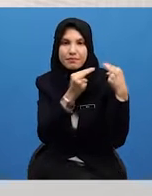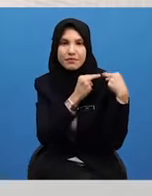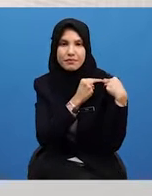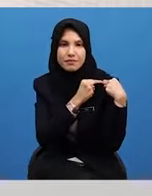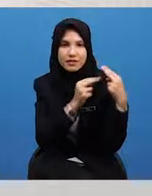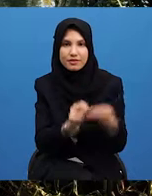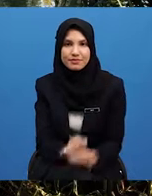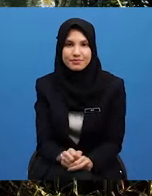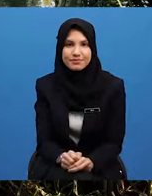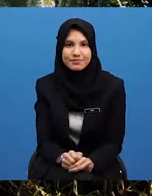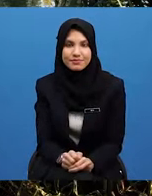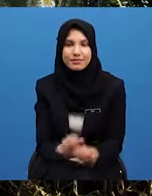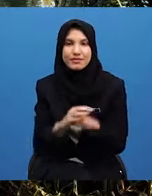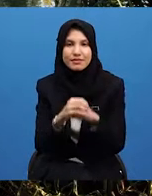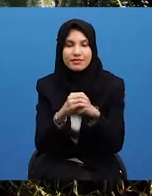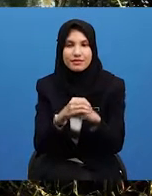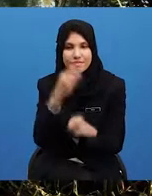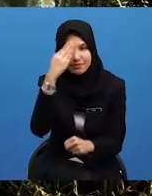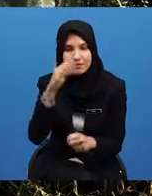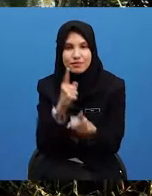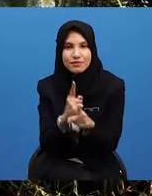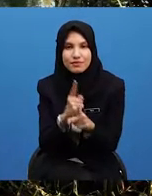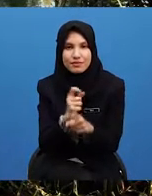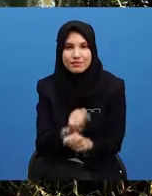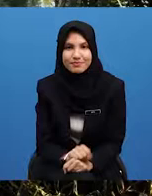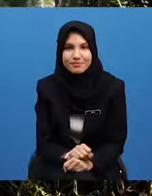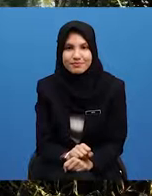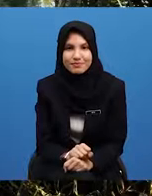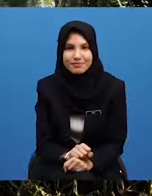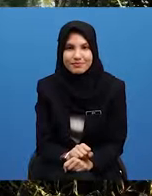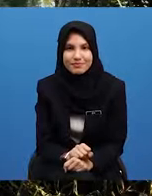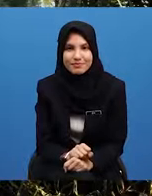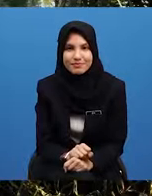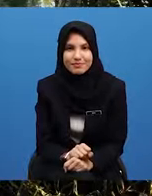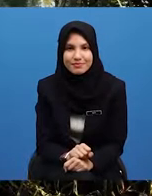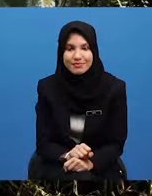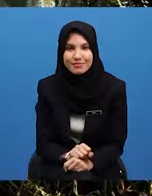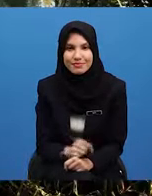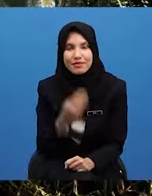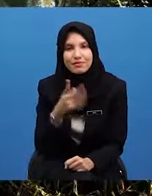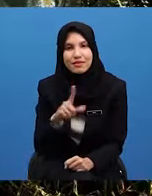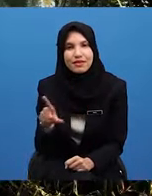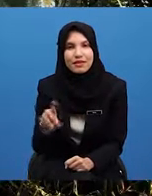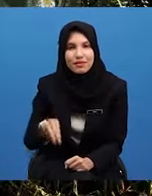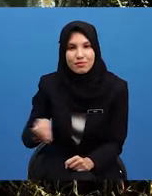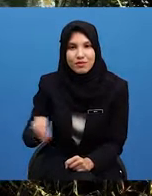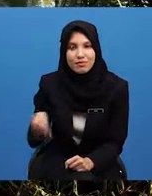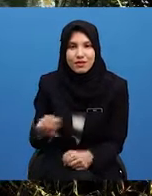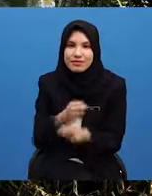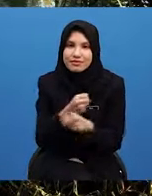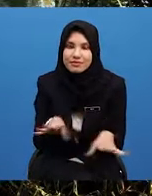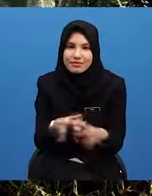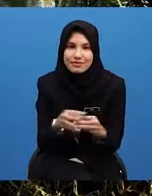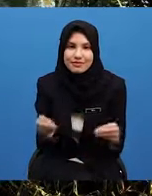beban. Tahniah bagi yang menjawab dengan betul. Baiklah murid-murid,